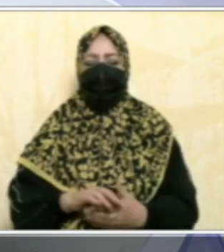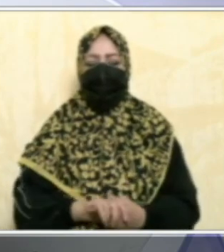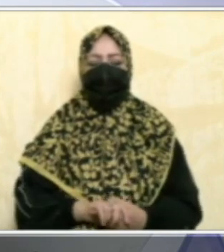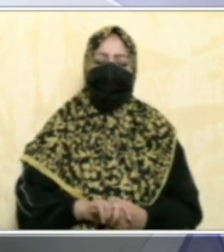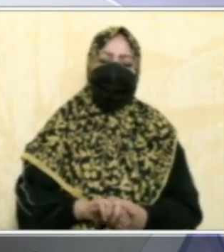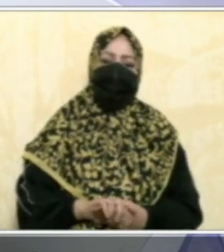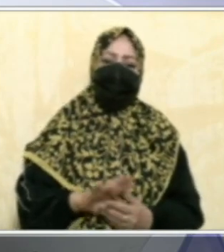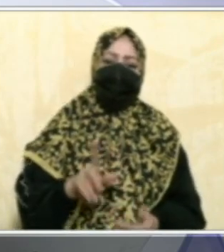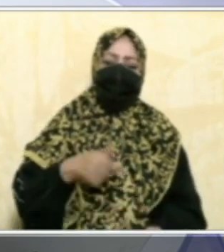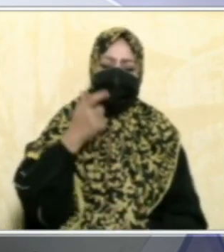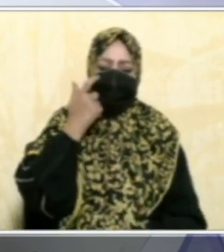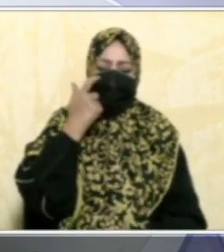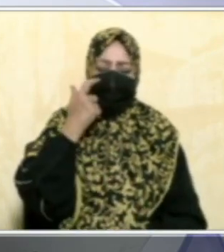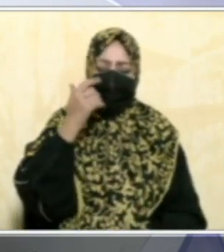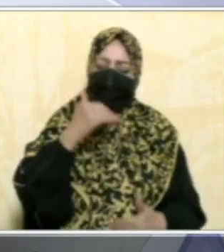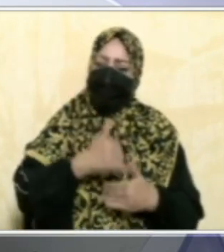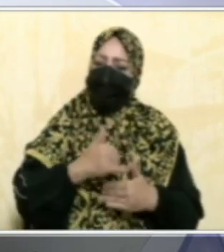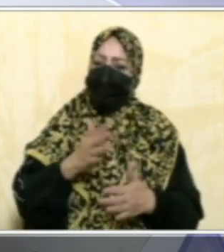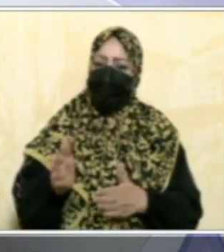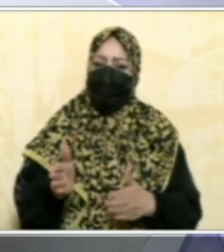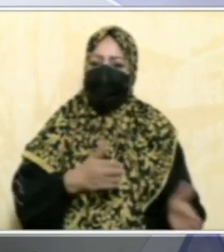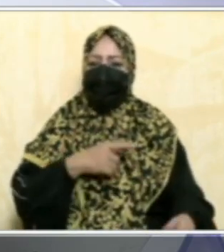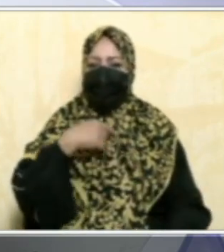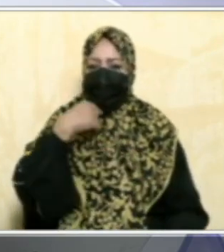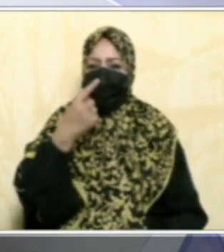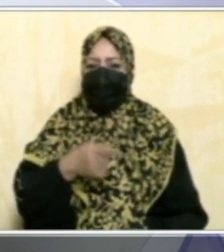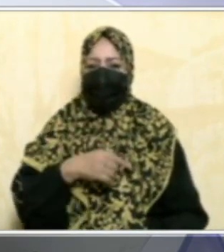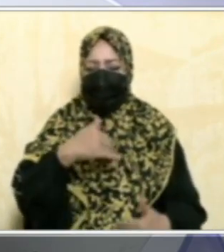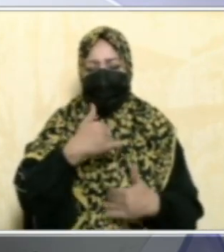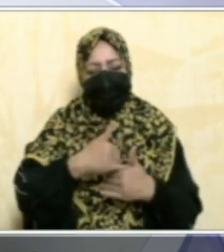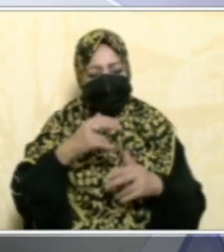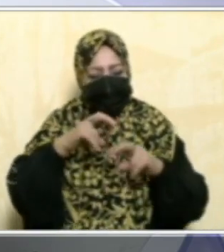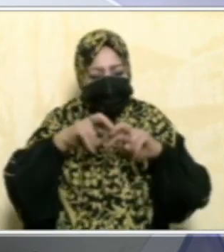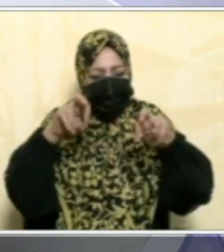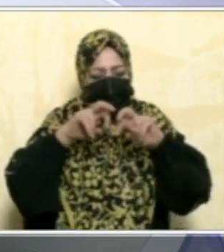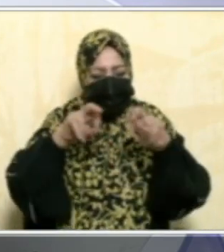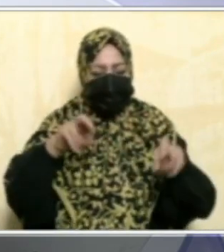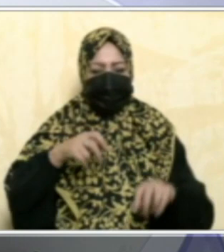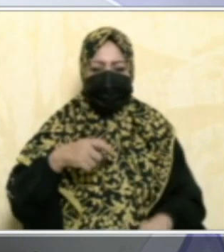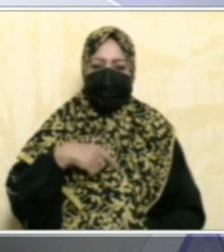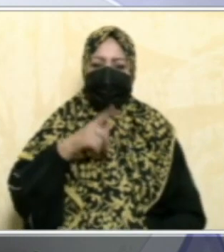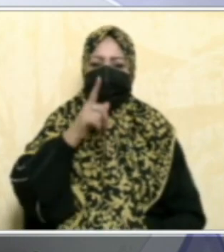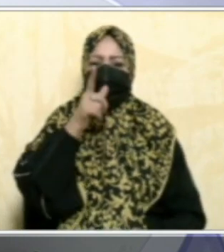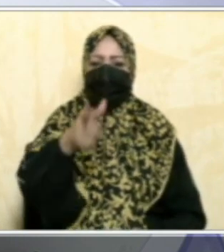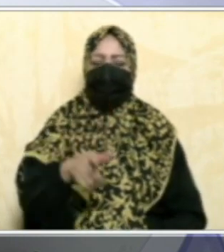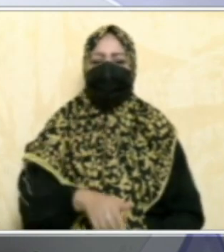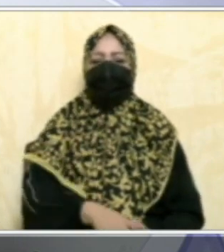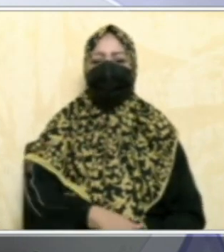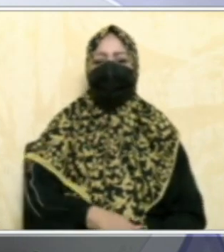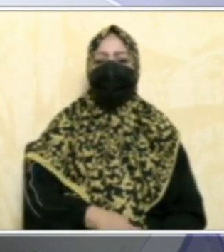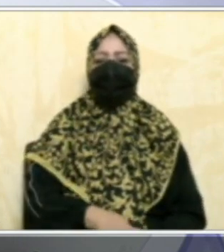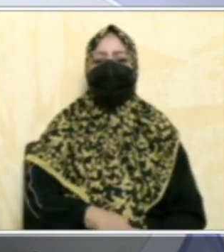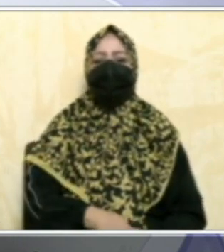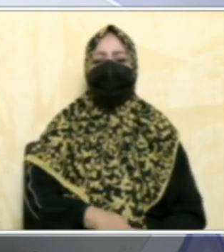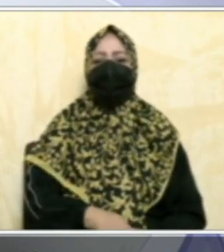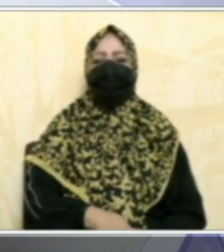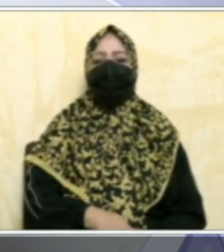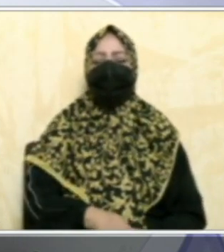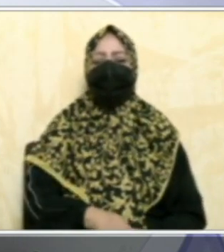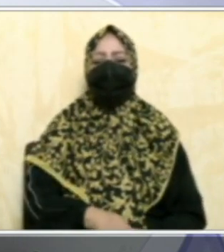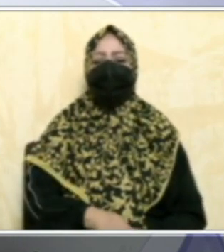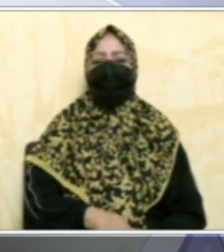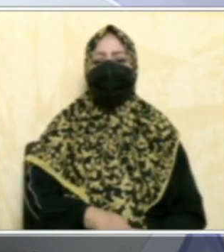يعني رؤية البينات ونحو ذلك. أنا بس بنعاود الأخ فتحي معلش، هو قال لي يعني الأخ